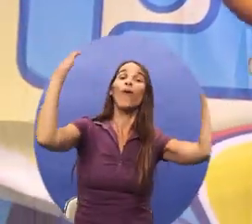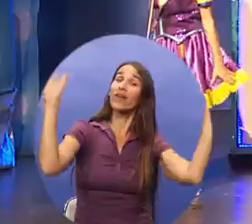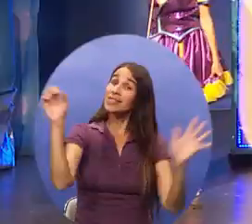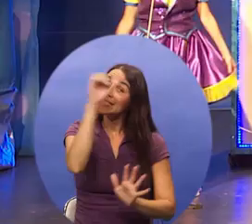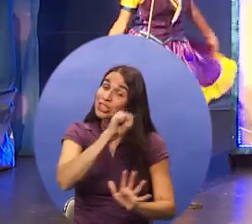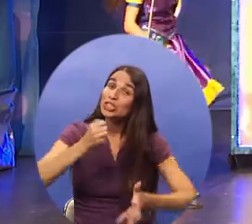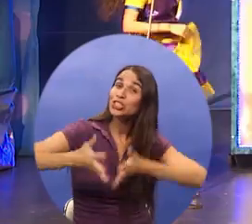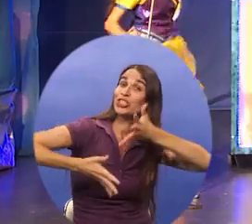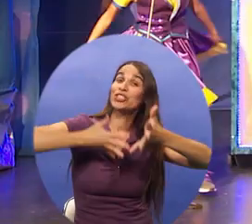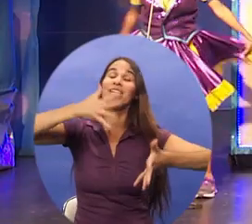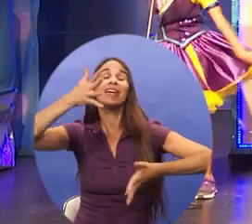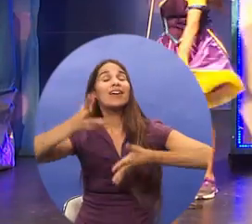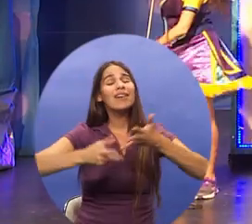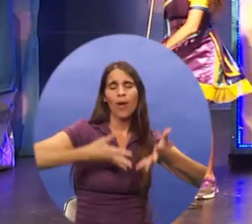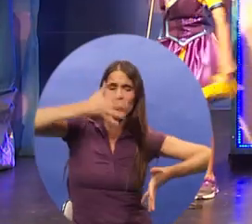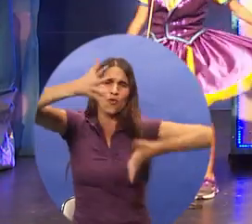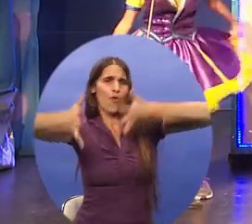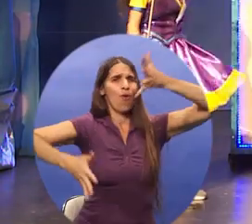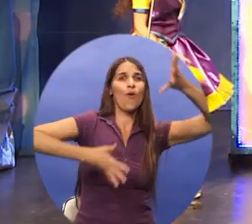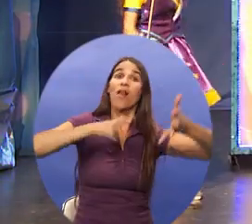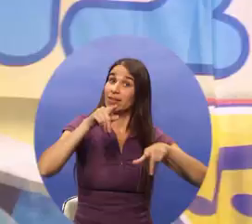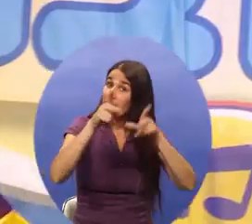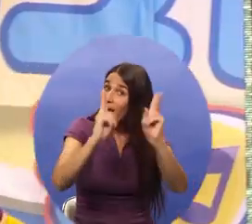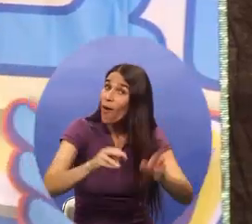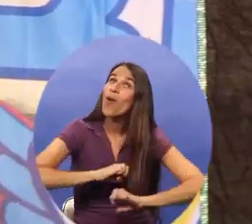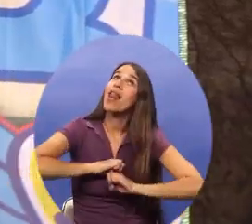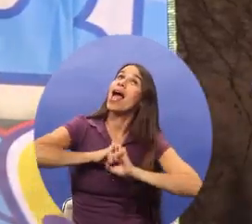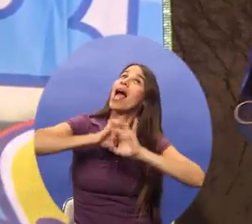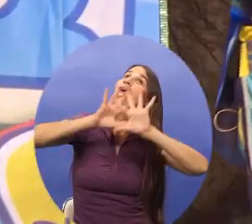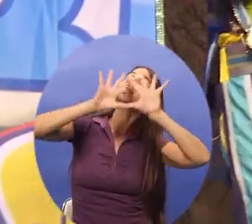בהיר. שיר בכל, גם אתה